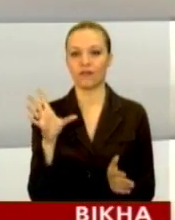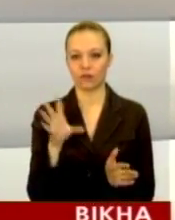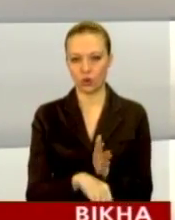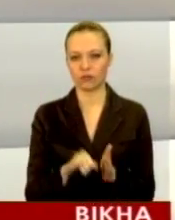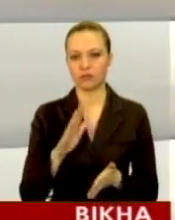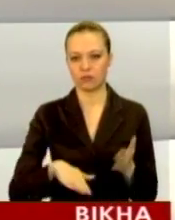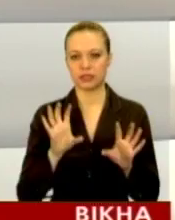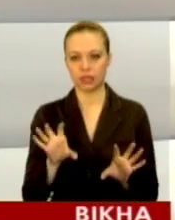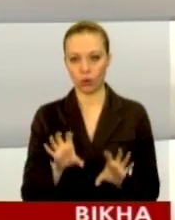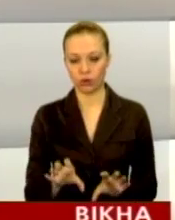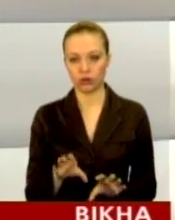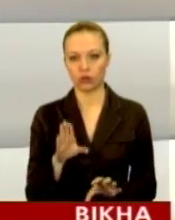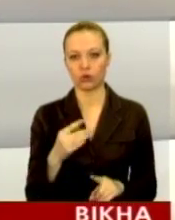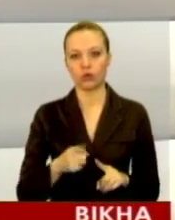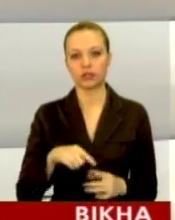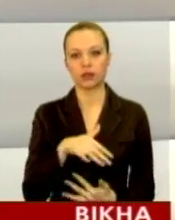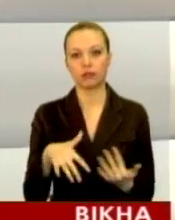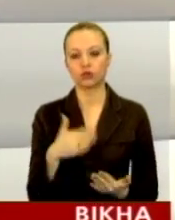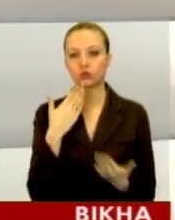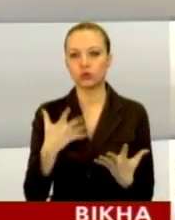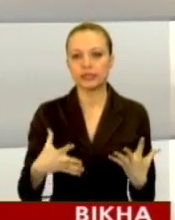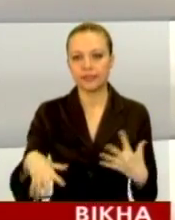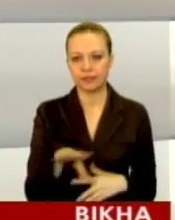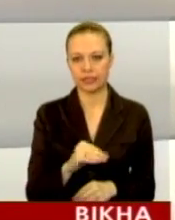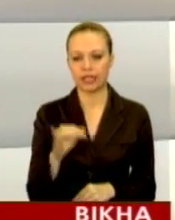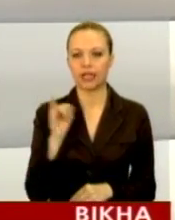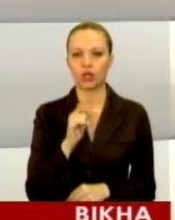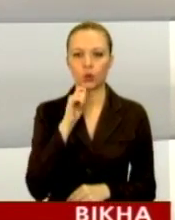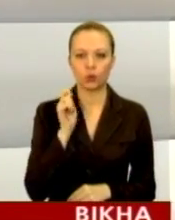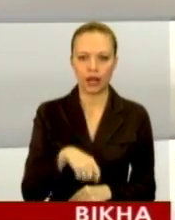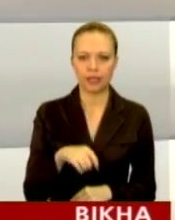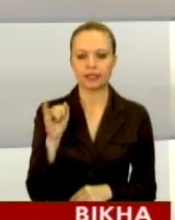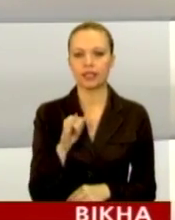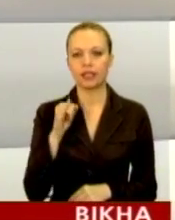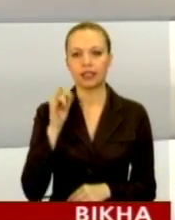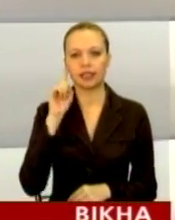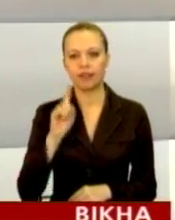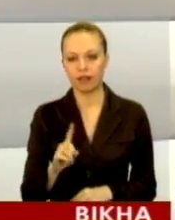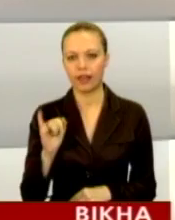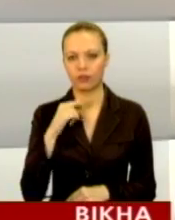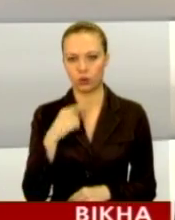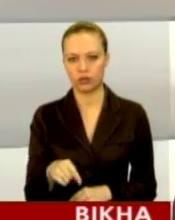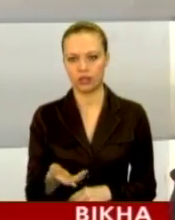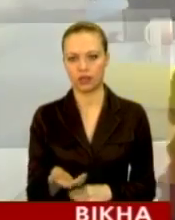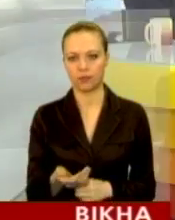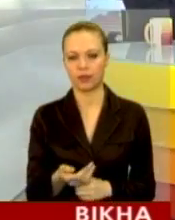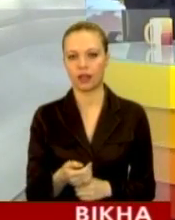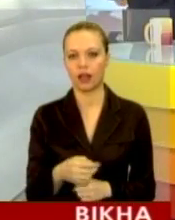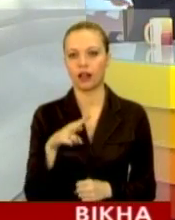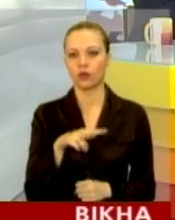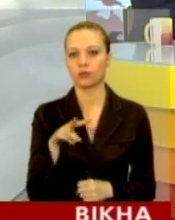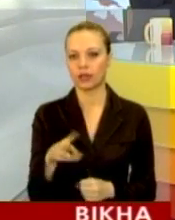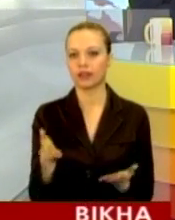і беззаконня, то цей безлад стосується всіх – і українців, і євреїв, і росіян. Леонід